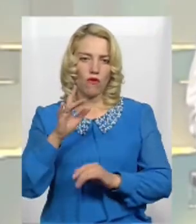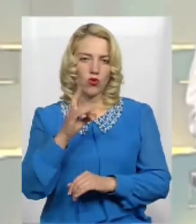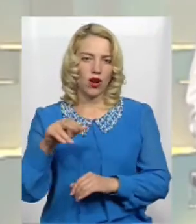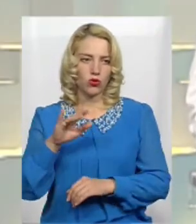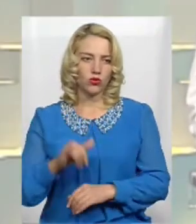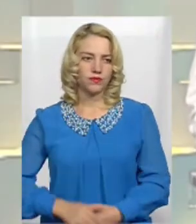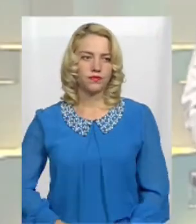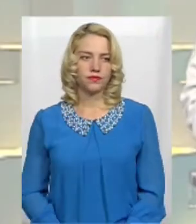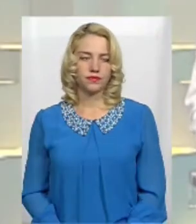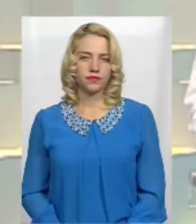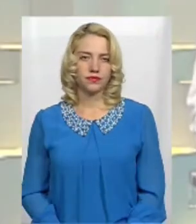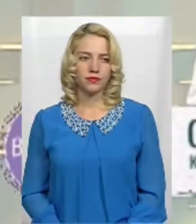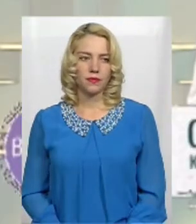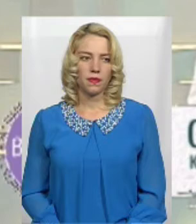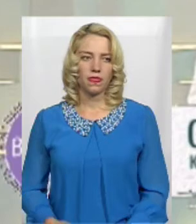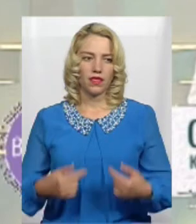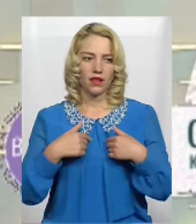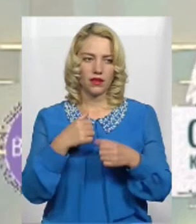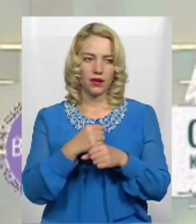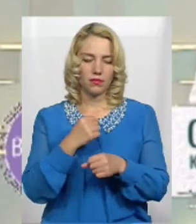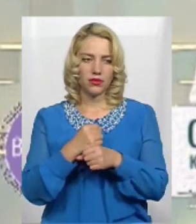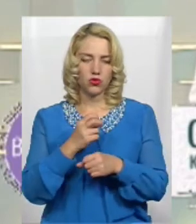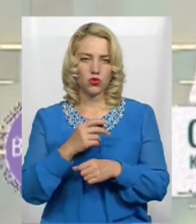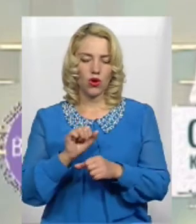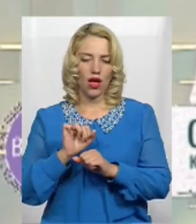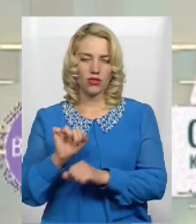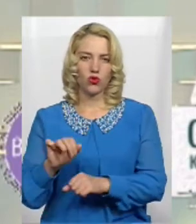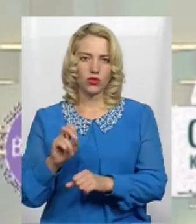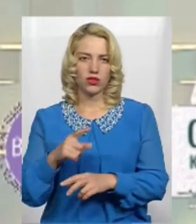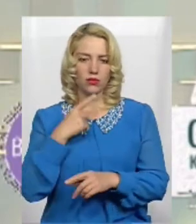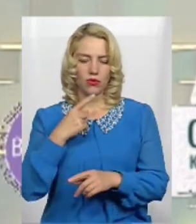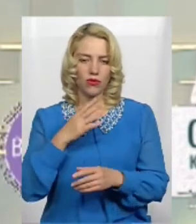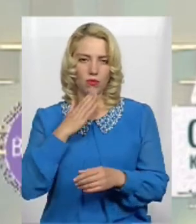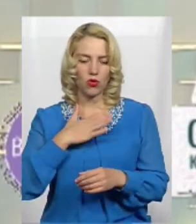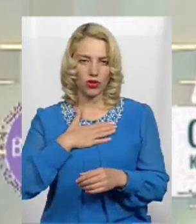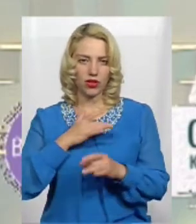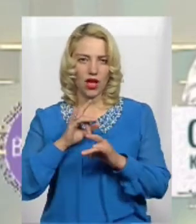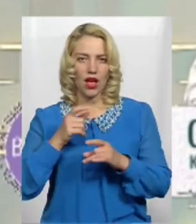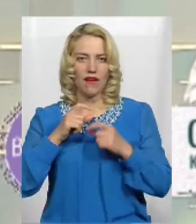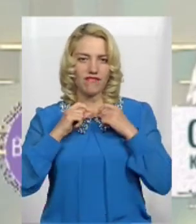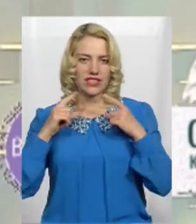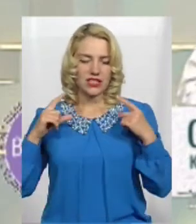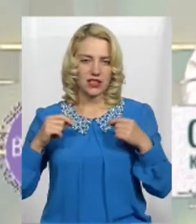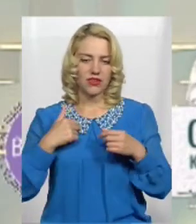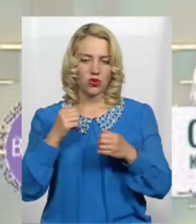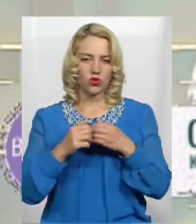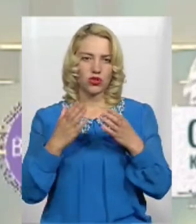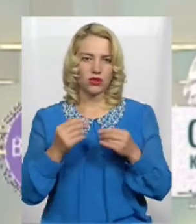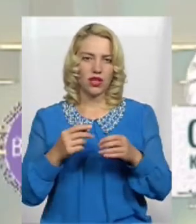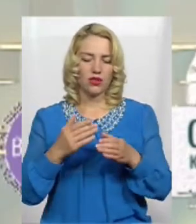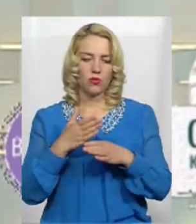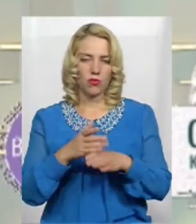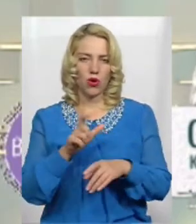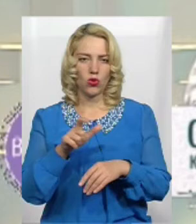дякую. Я працюю адвокатом, як це було сказано у моїй візитівці. Кожного дня я допомагаю людям